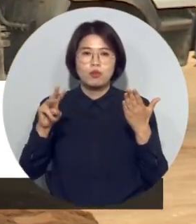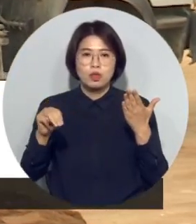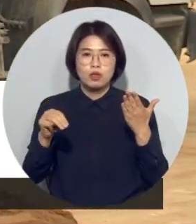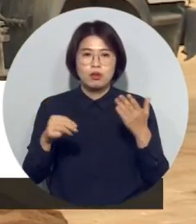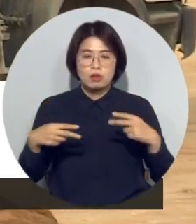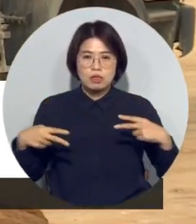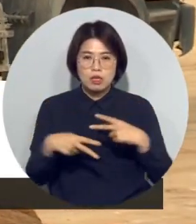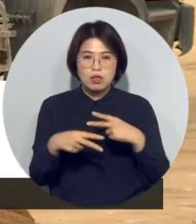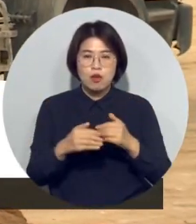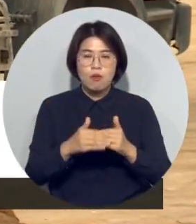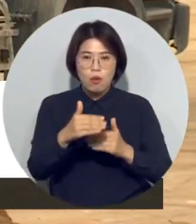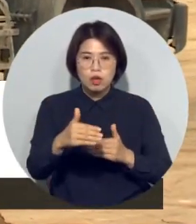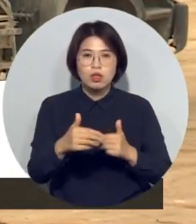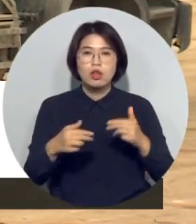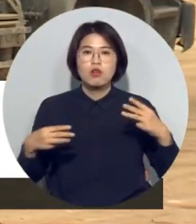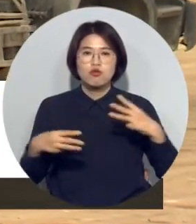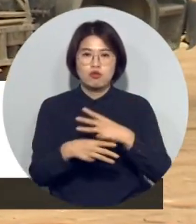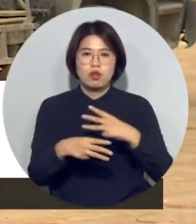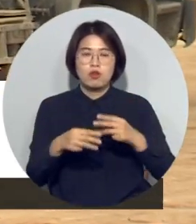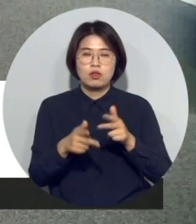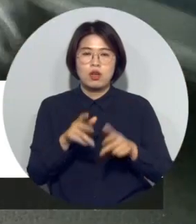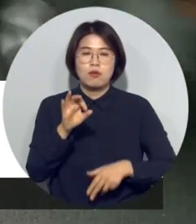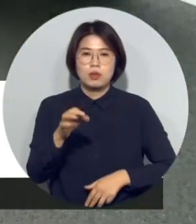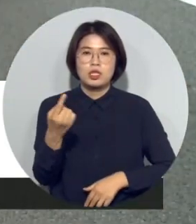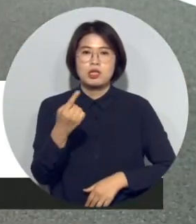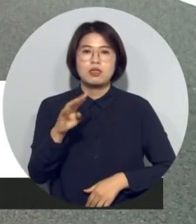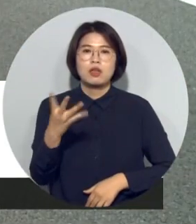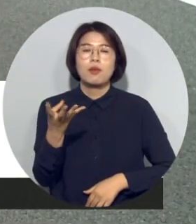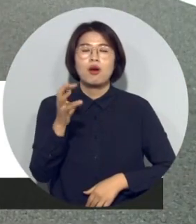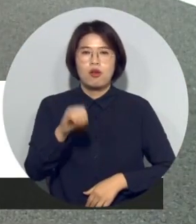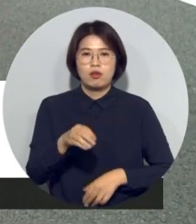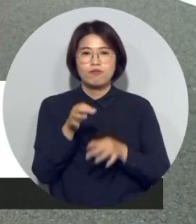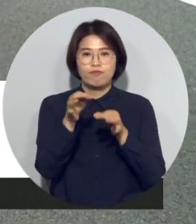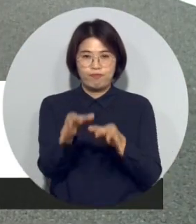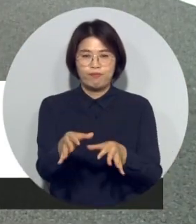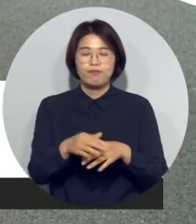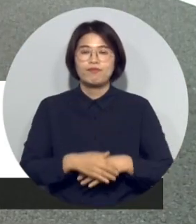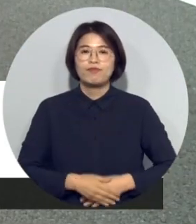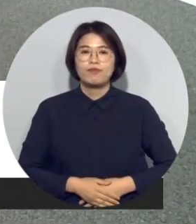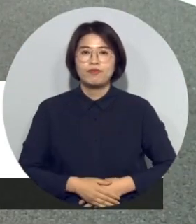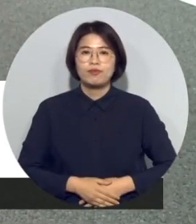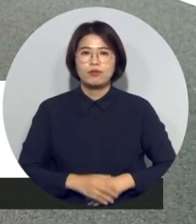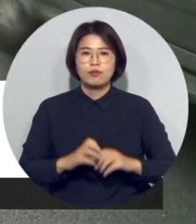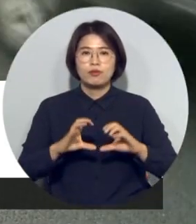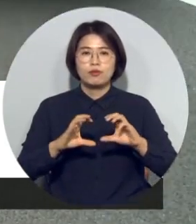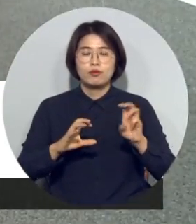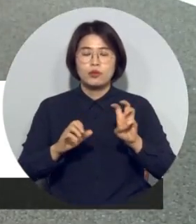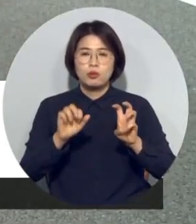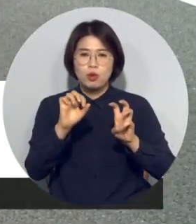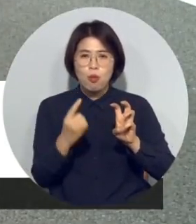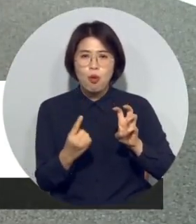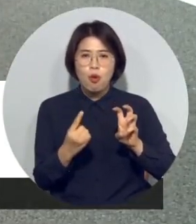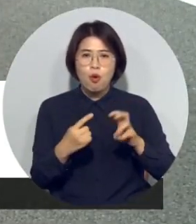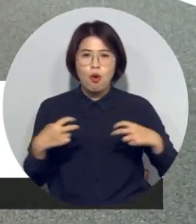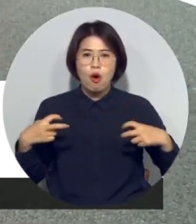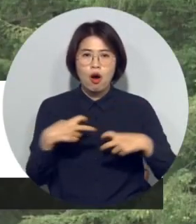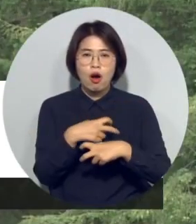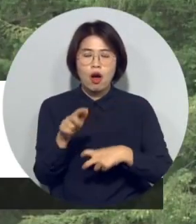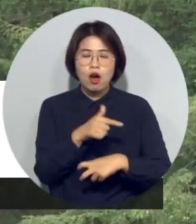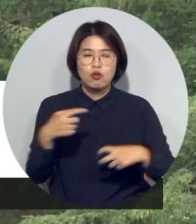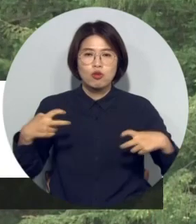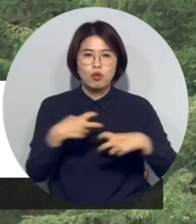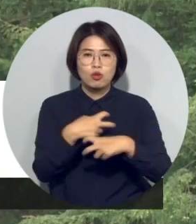6차로 확장 하는데 사업비 약 천 4백억 원이 투입됩니다 국도 3 10호선 하루 교통량은 약